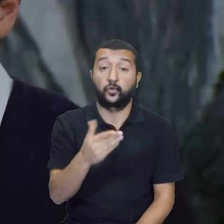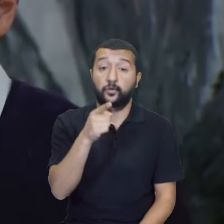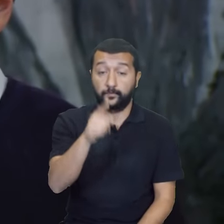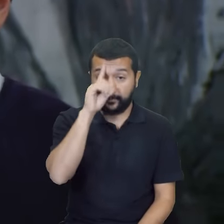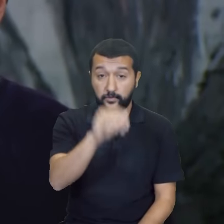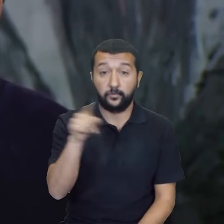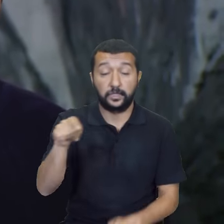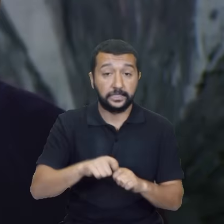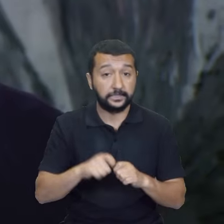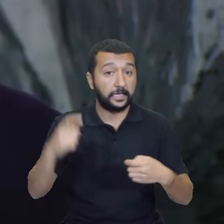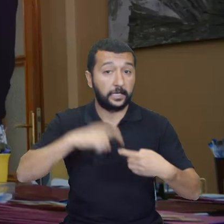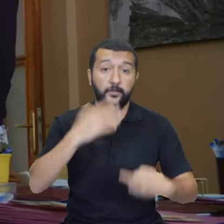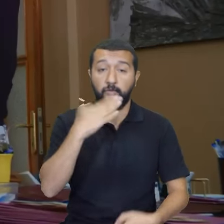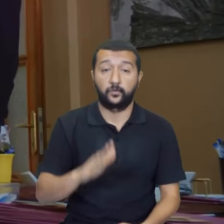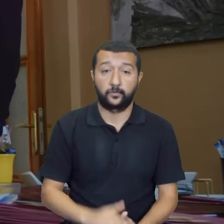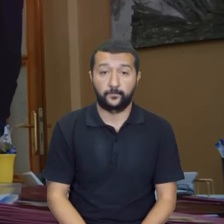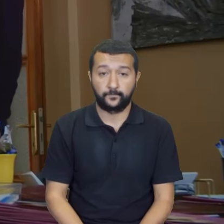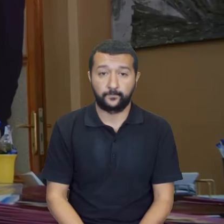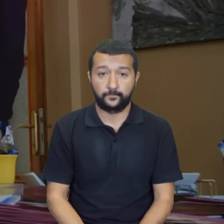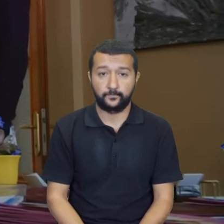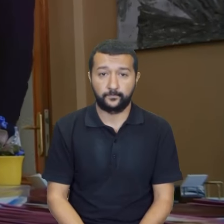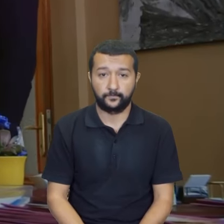Itır. Onun bu işle bir alakası yok.